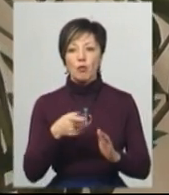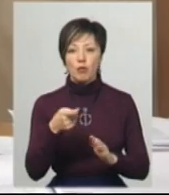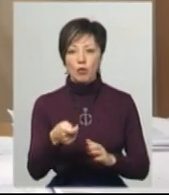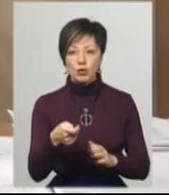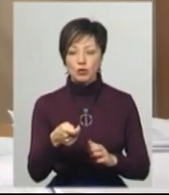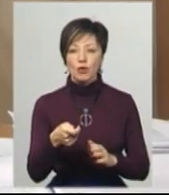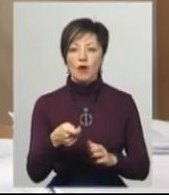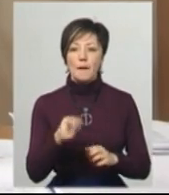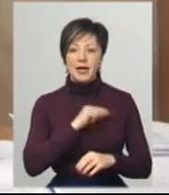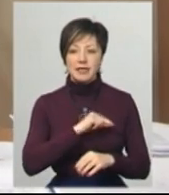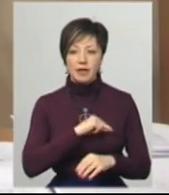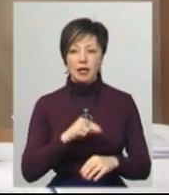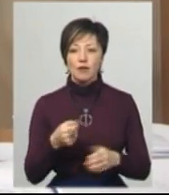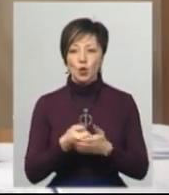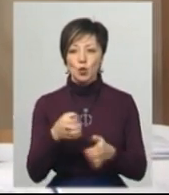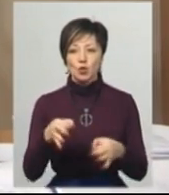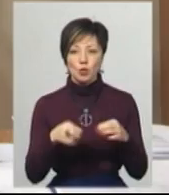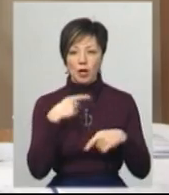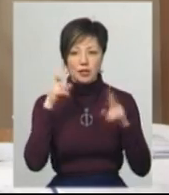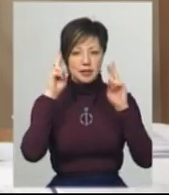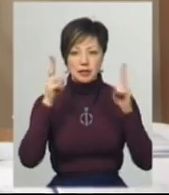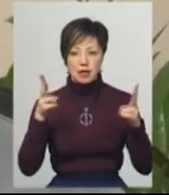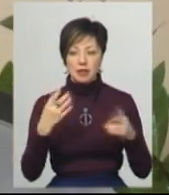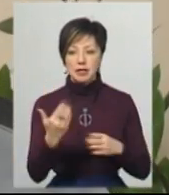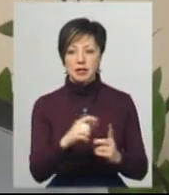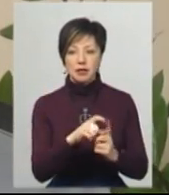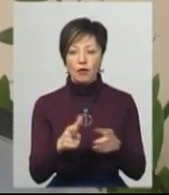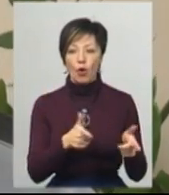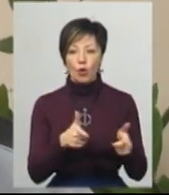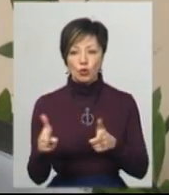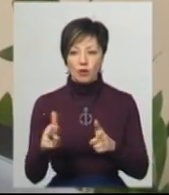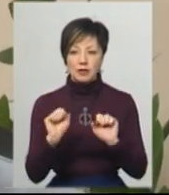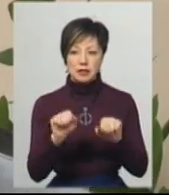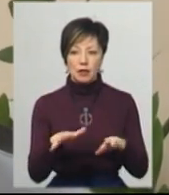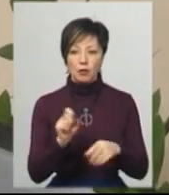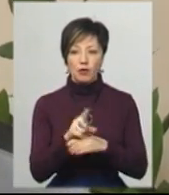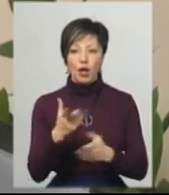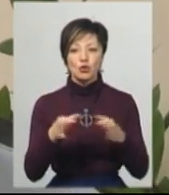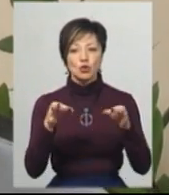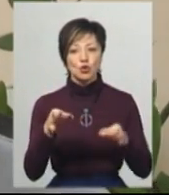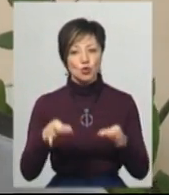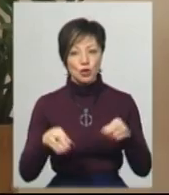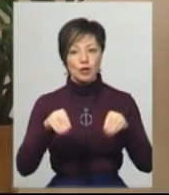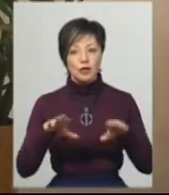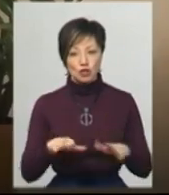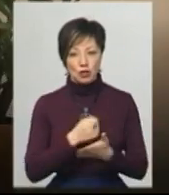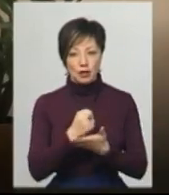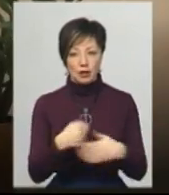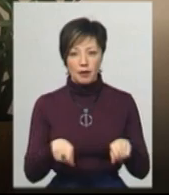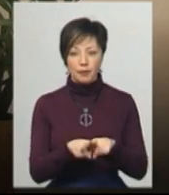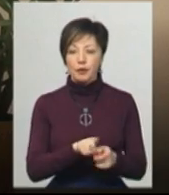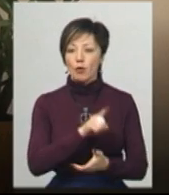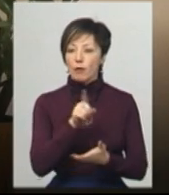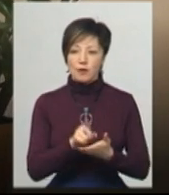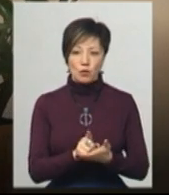до окружного адміністративного суду Олена Фурсова, каже, не знала. З її слів, готова скласти повноваження, якщо суд ухвалить таке рішення.